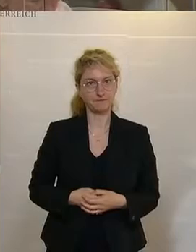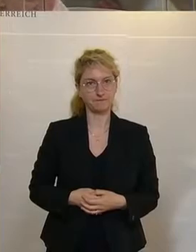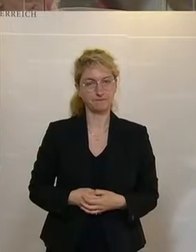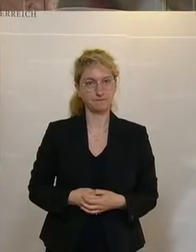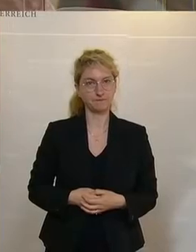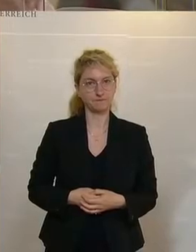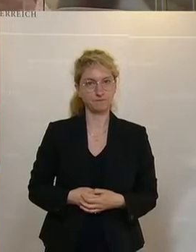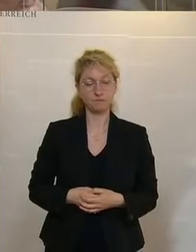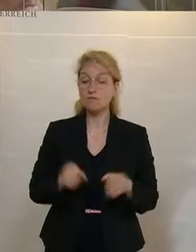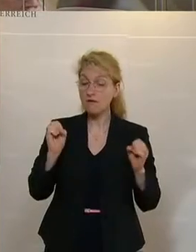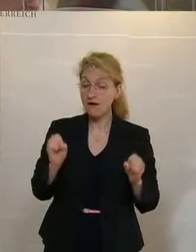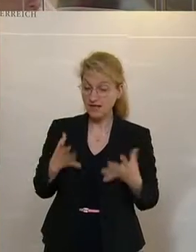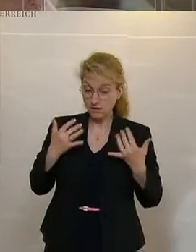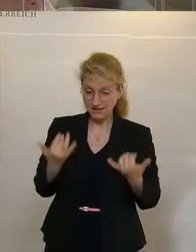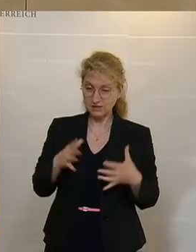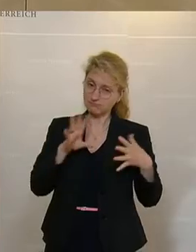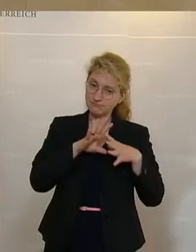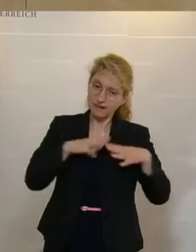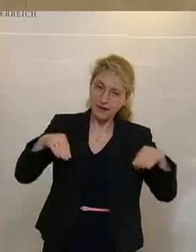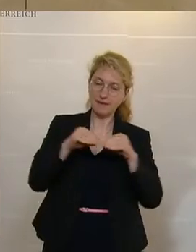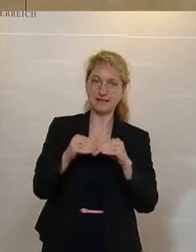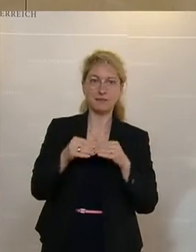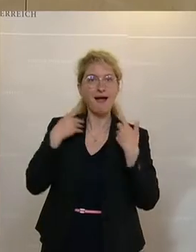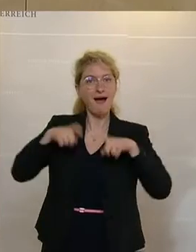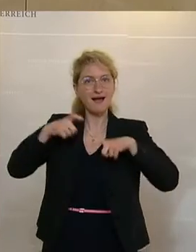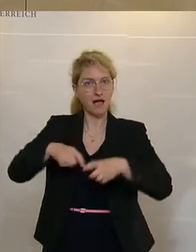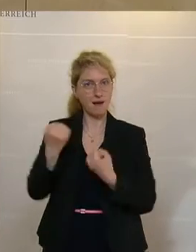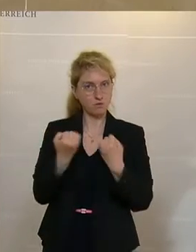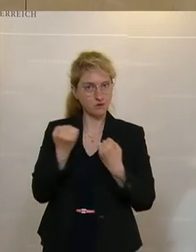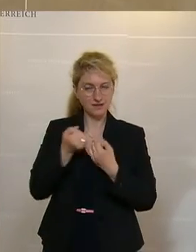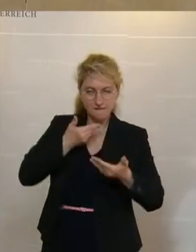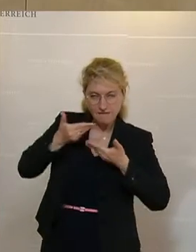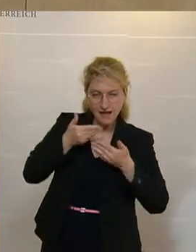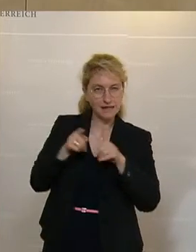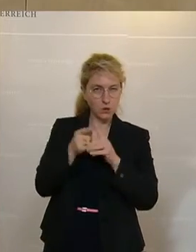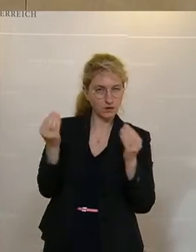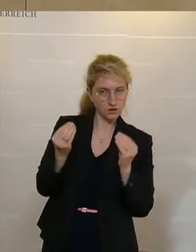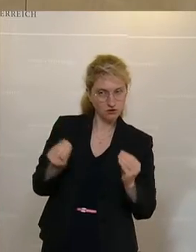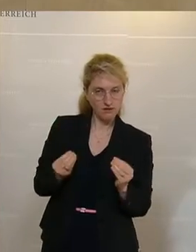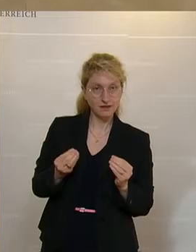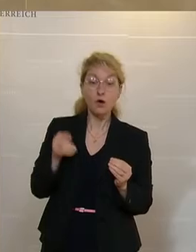Es wird aktuell die gemeinsame Agrarpolitik verhandelt und gestaltet. Und gerade hier liegen